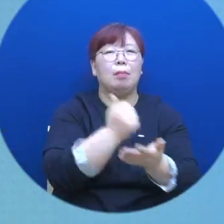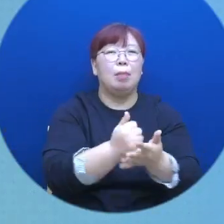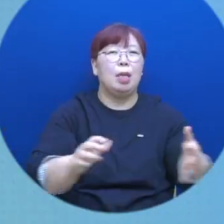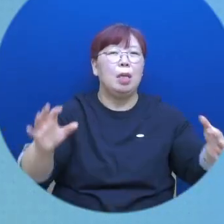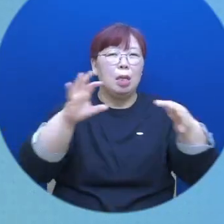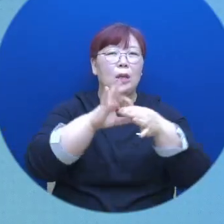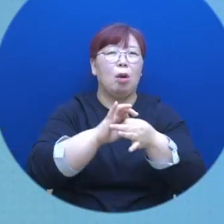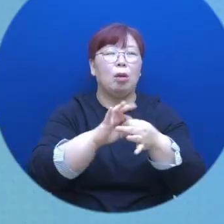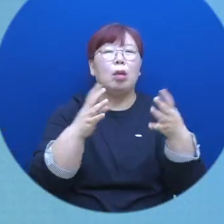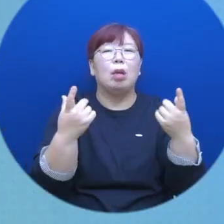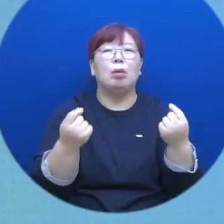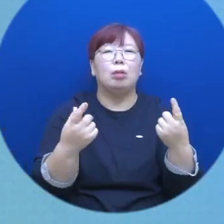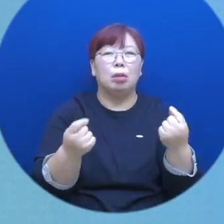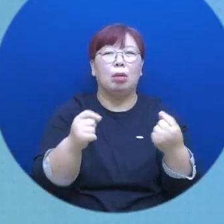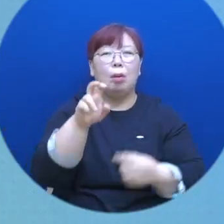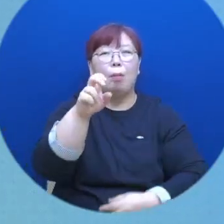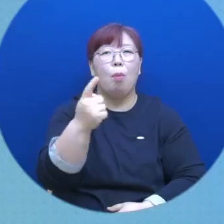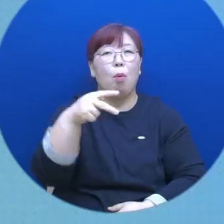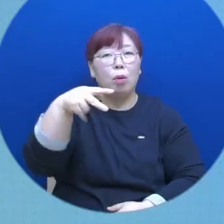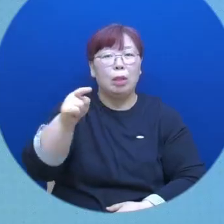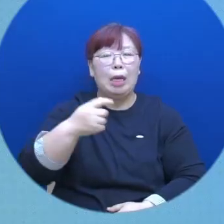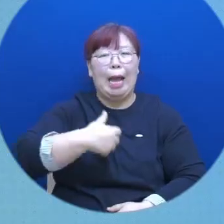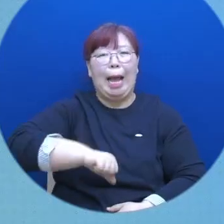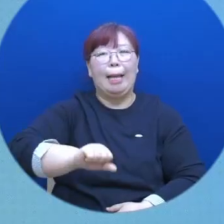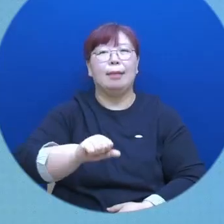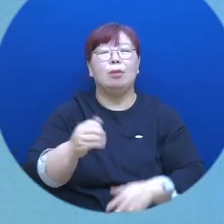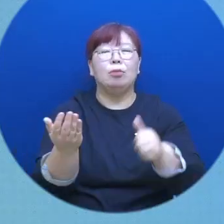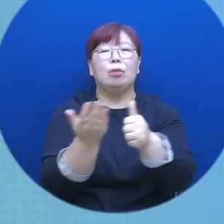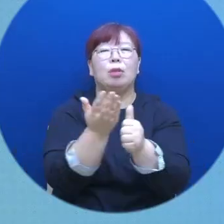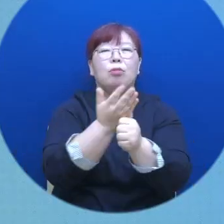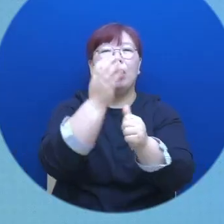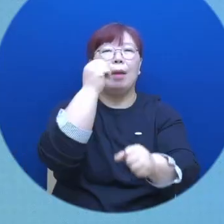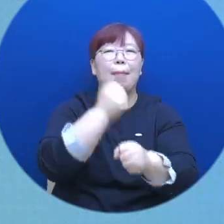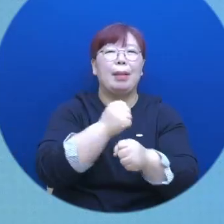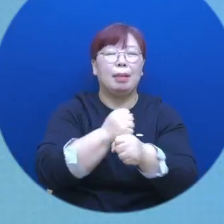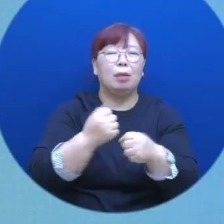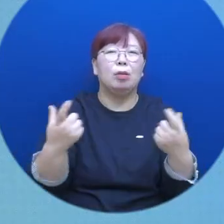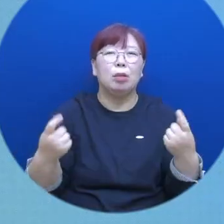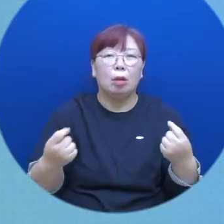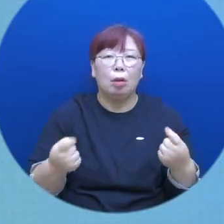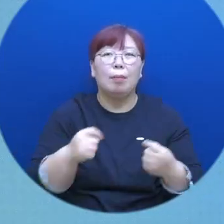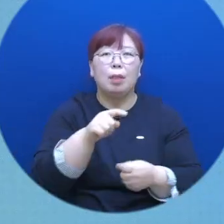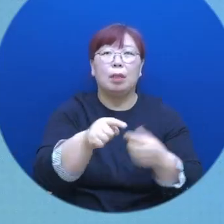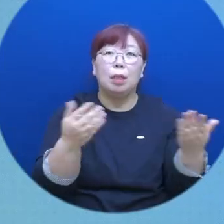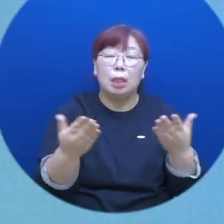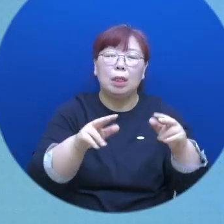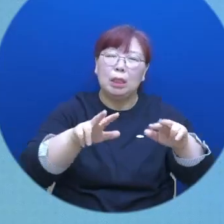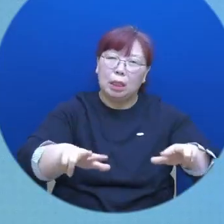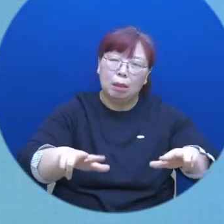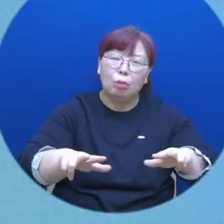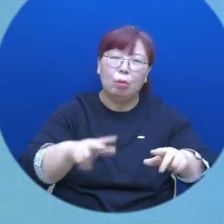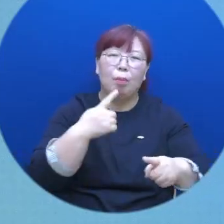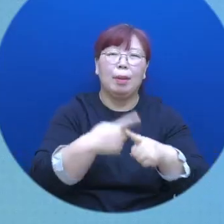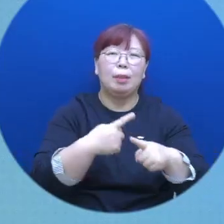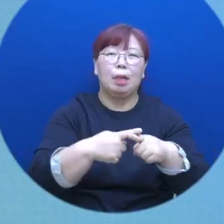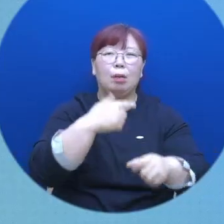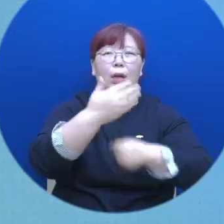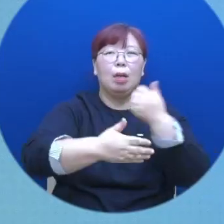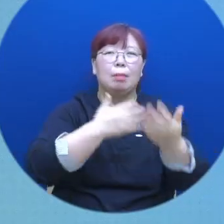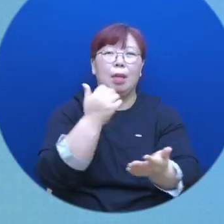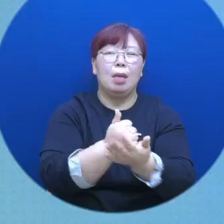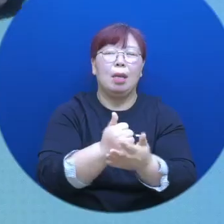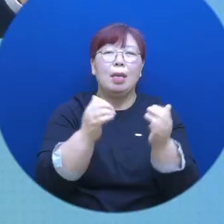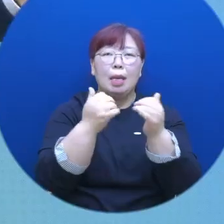이 모세를 아들로 데려가게 하듯 그 일을 지금도 하나님의 백성된 저와